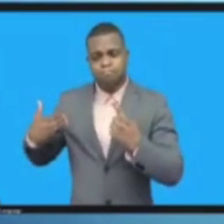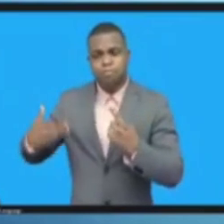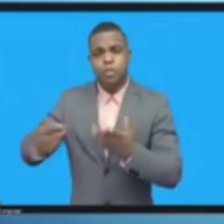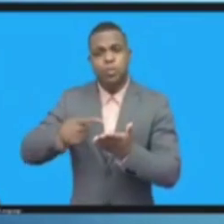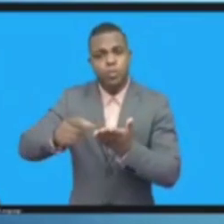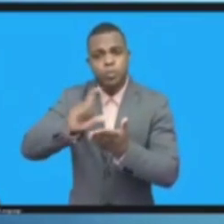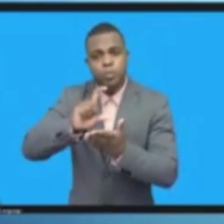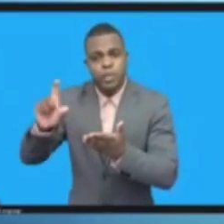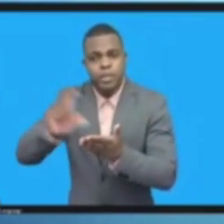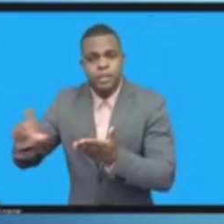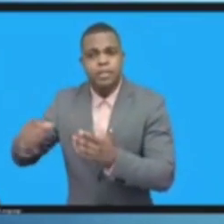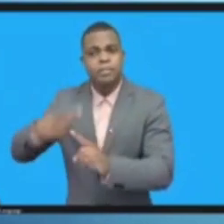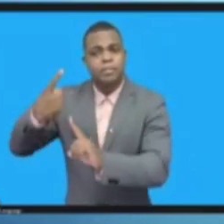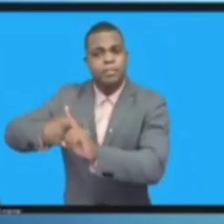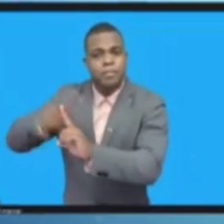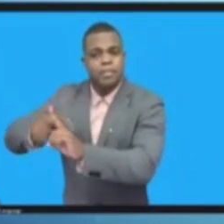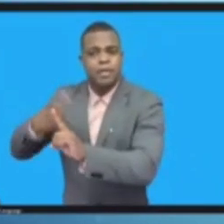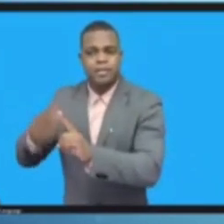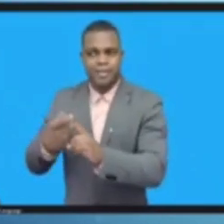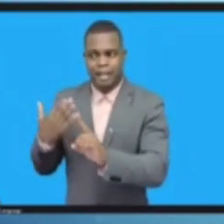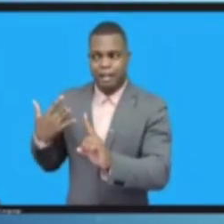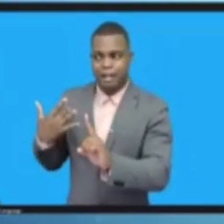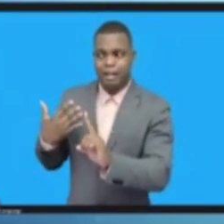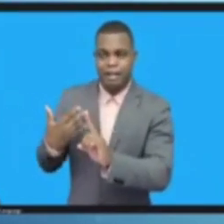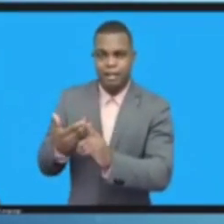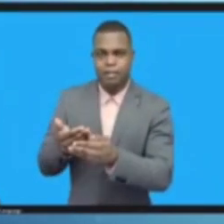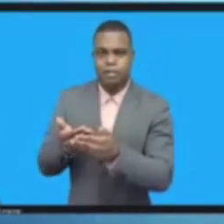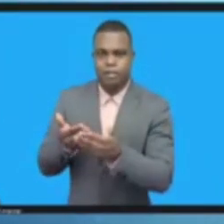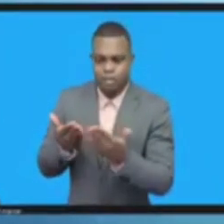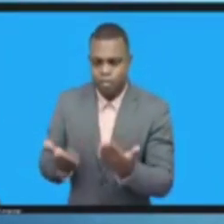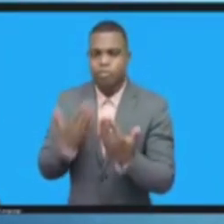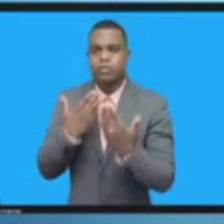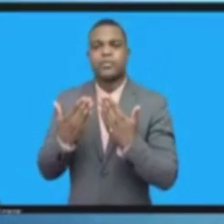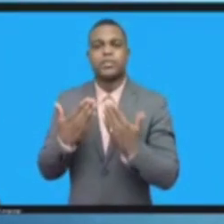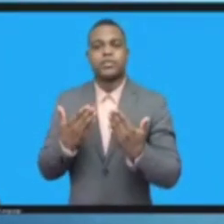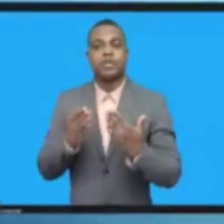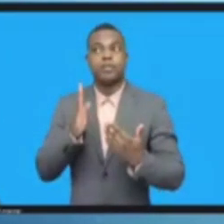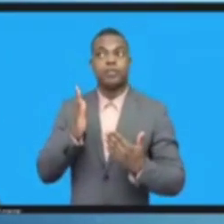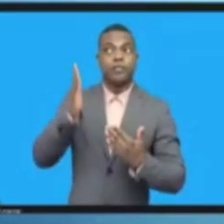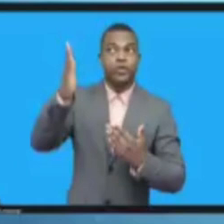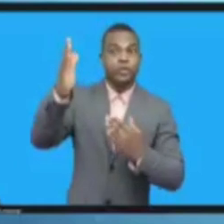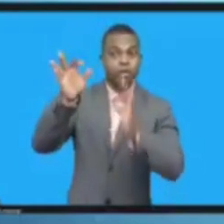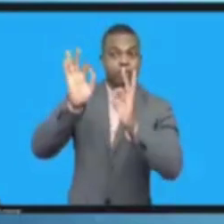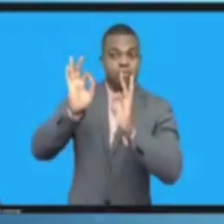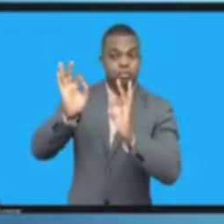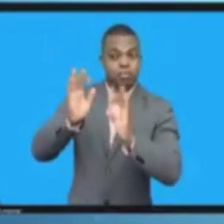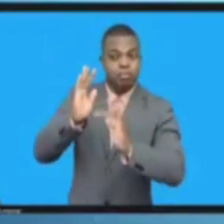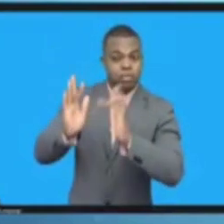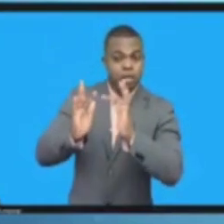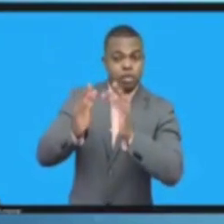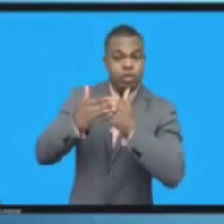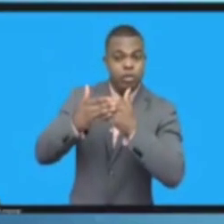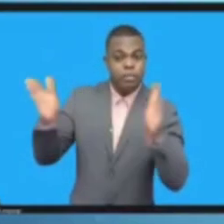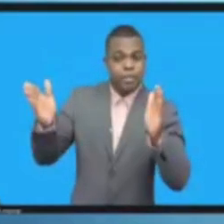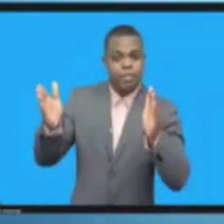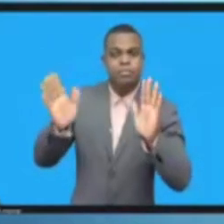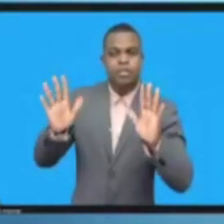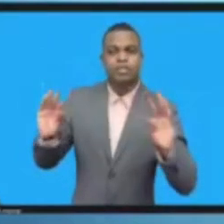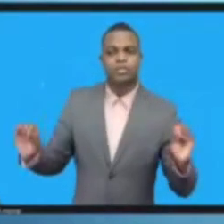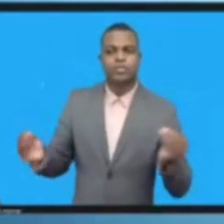avant-lignes du développement d'Internet. Et nous allons tout faire pour qu'il y ait une meilleure